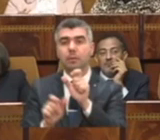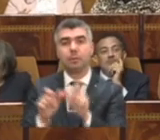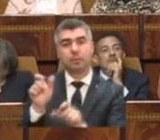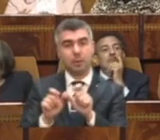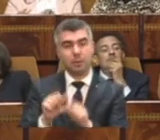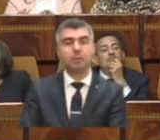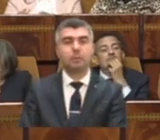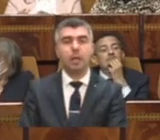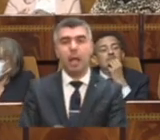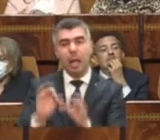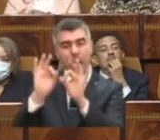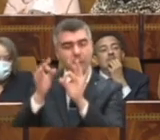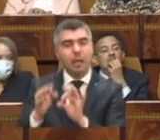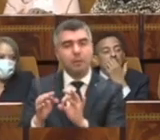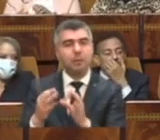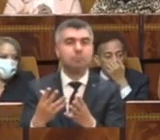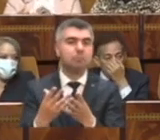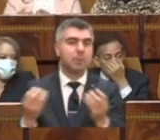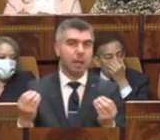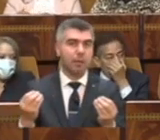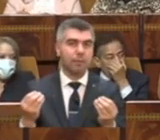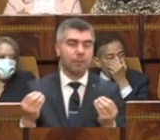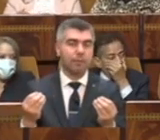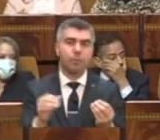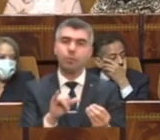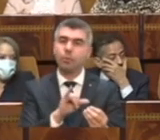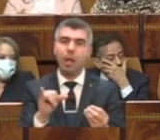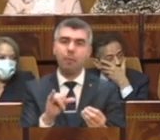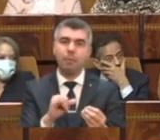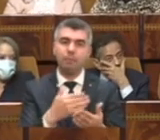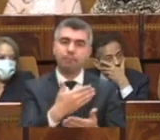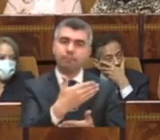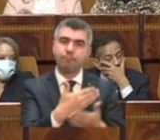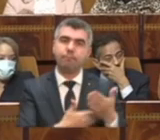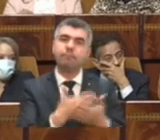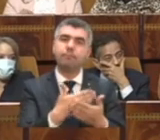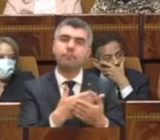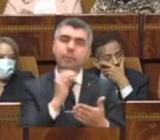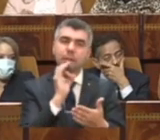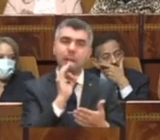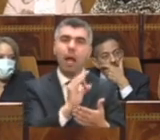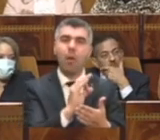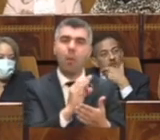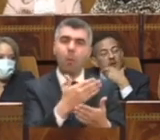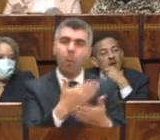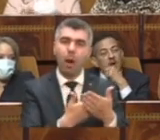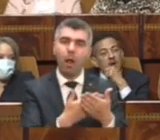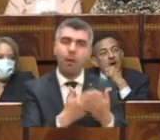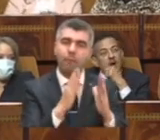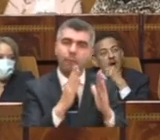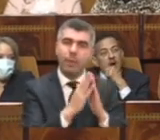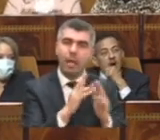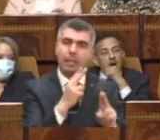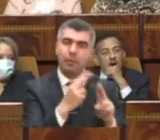اللي العدد ديالهم كتير وكتير بزاف، ما عندهمش الرسوم العقارية اللي كتثبت الملكية ديالهم. السيدة